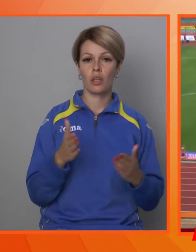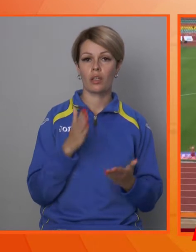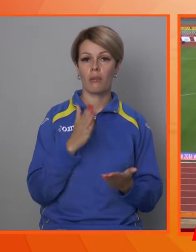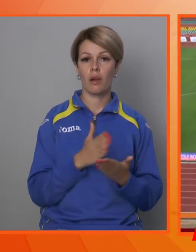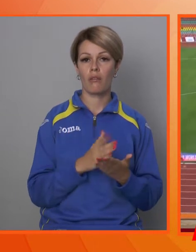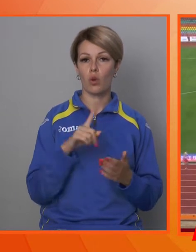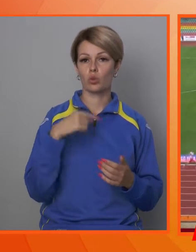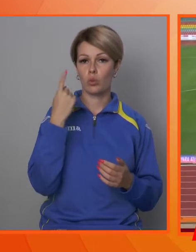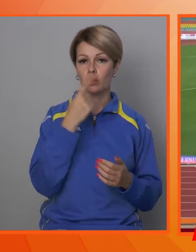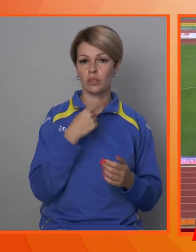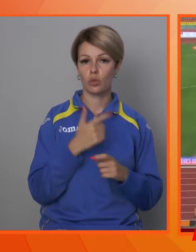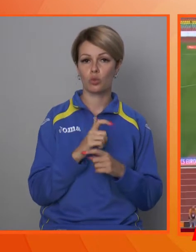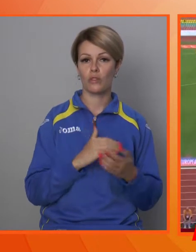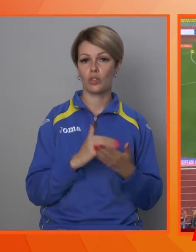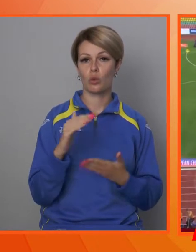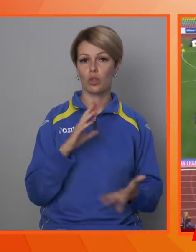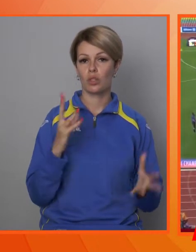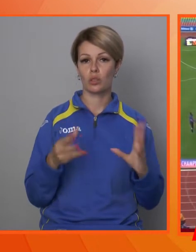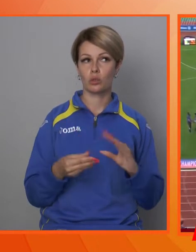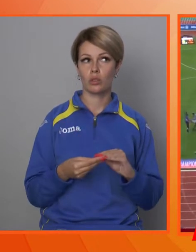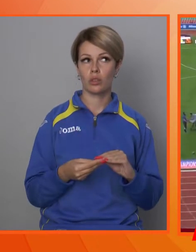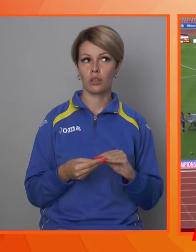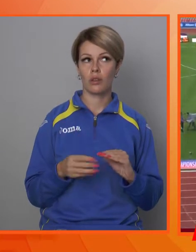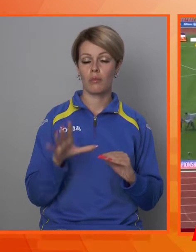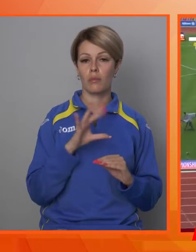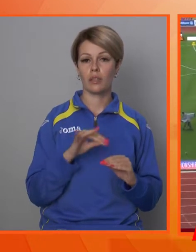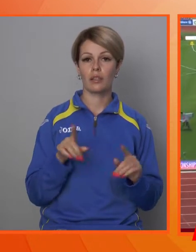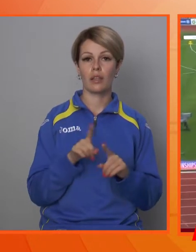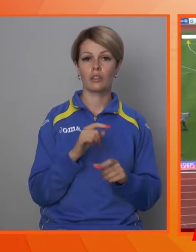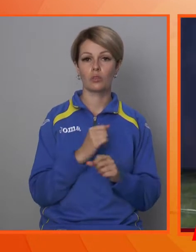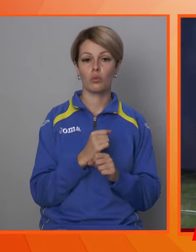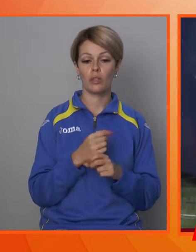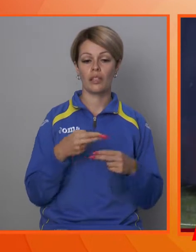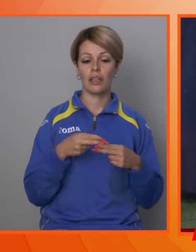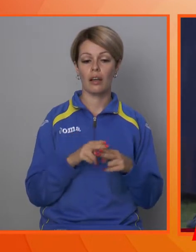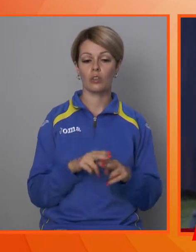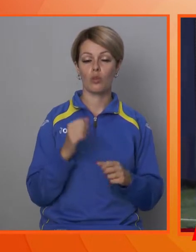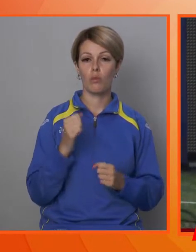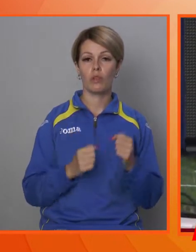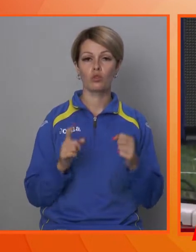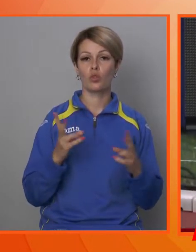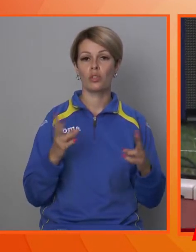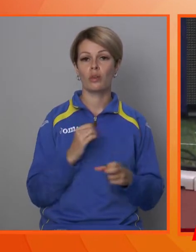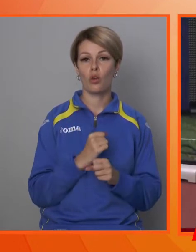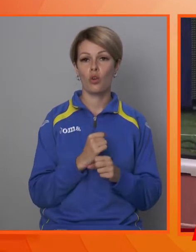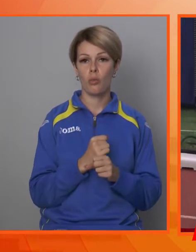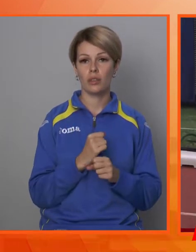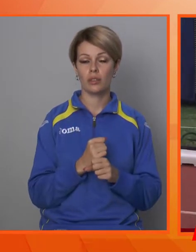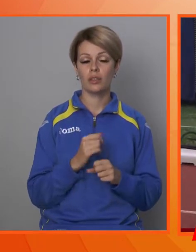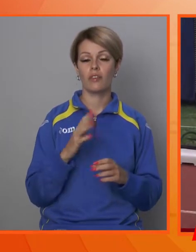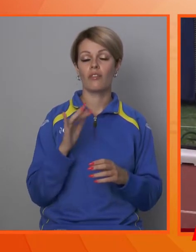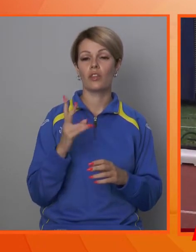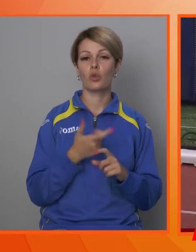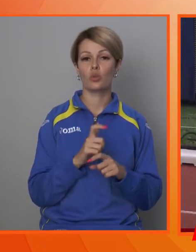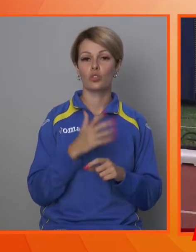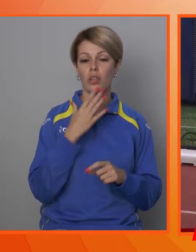досвідченим, який мав особистий дуже високий результат. Ми так розробили тактику бігу, що треба робити, як.